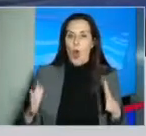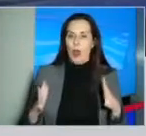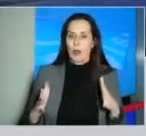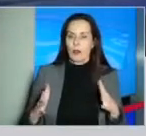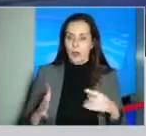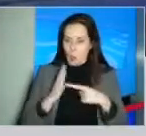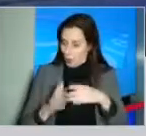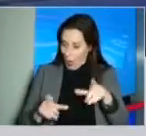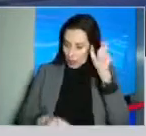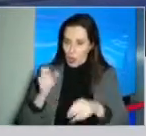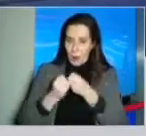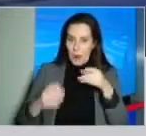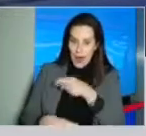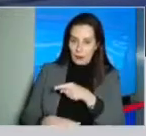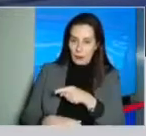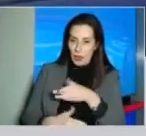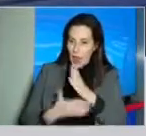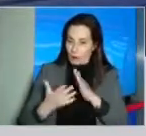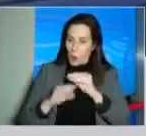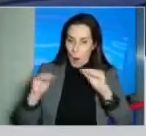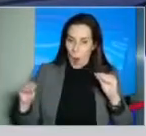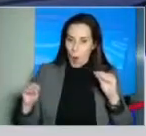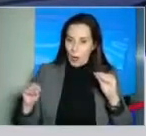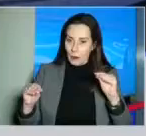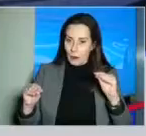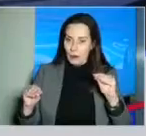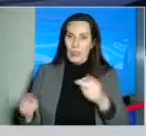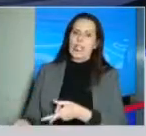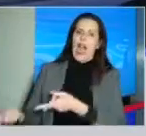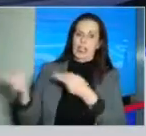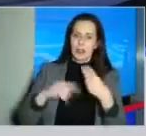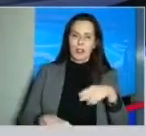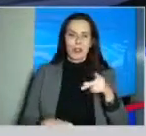קחו את האנשים המדהימים האלה, שחלקם היו מורים.